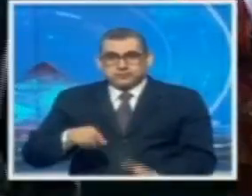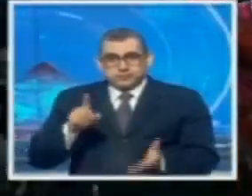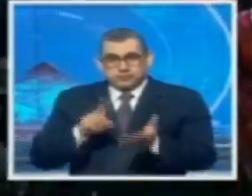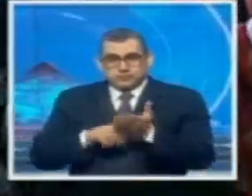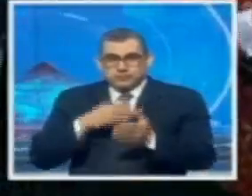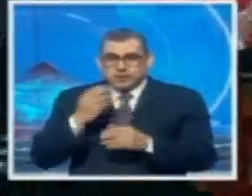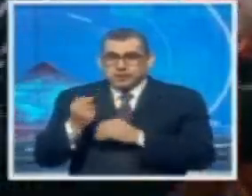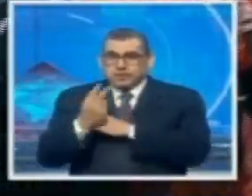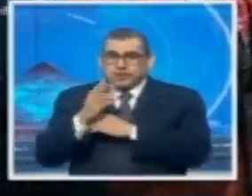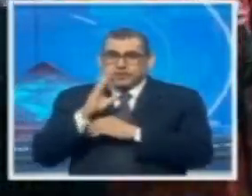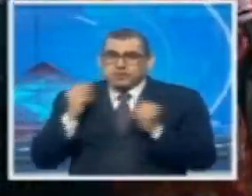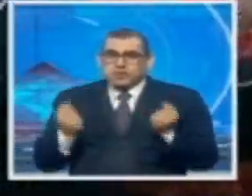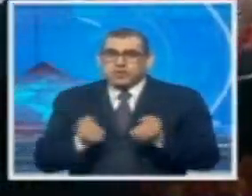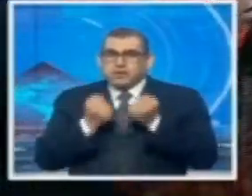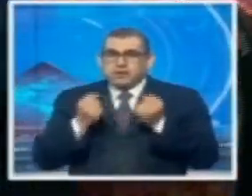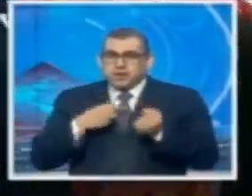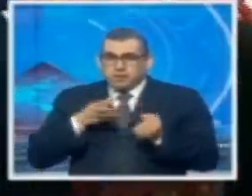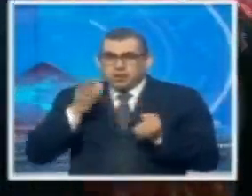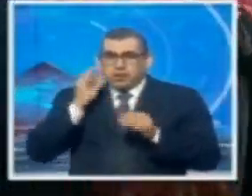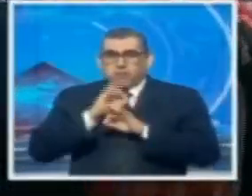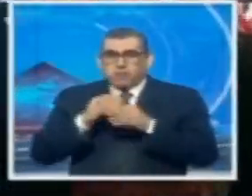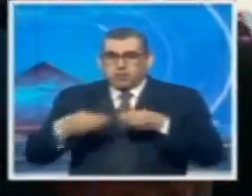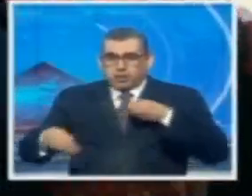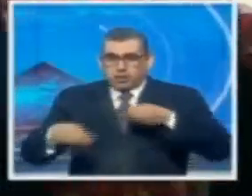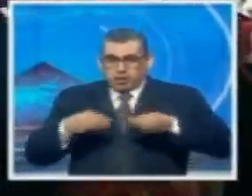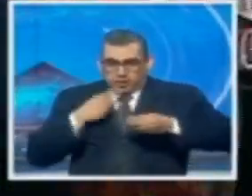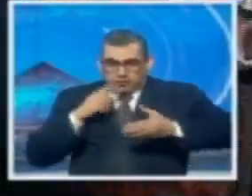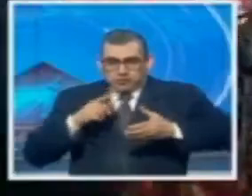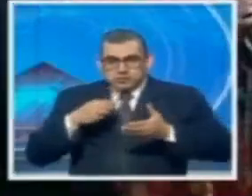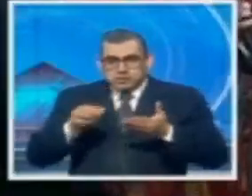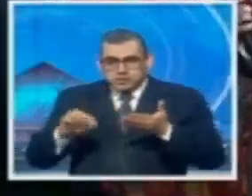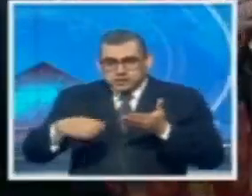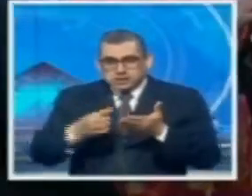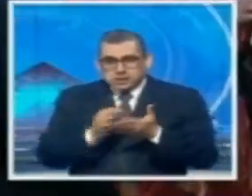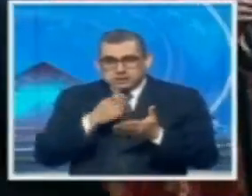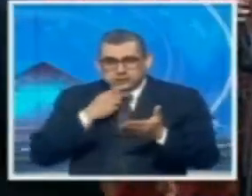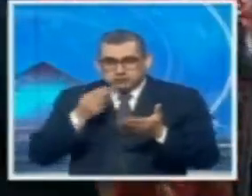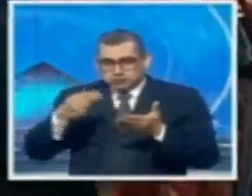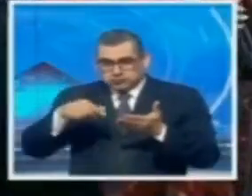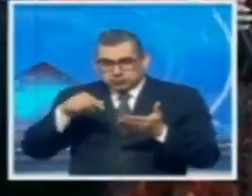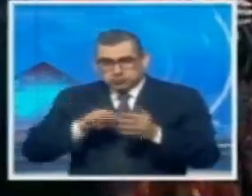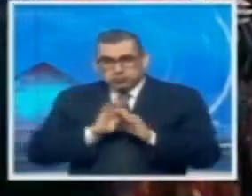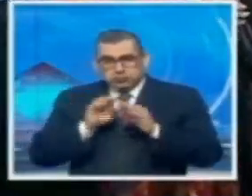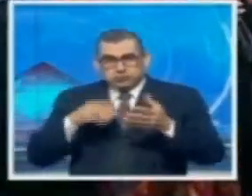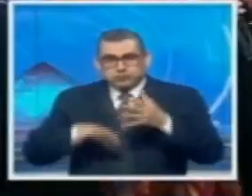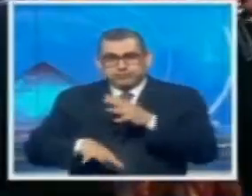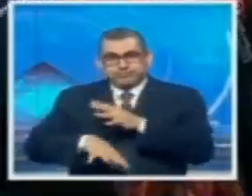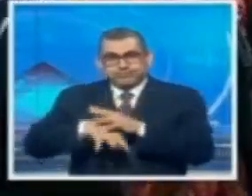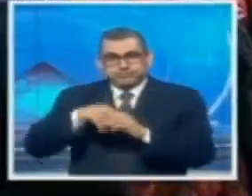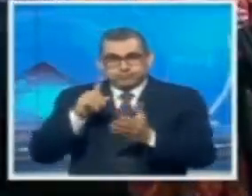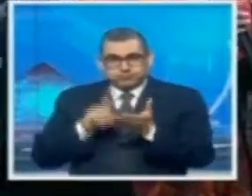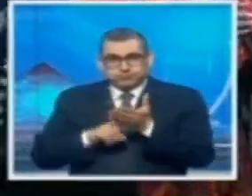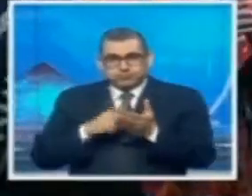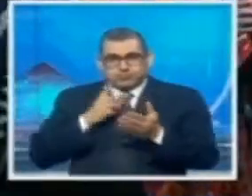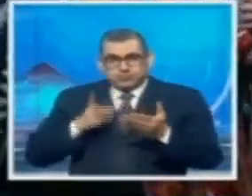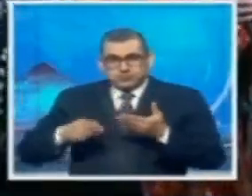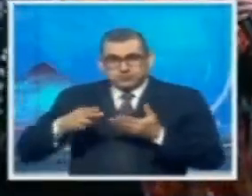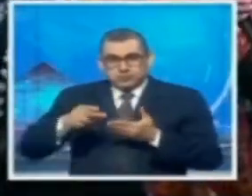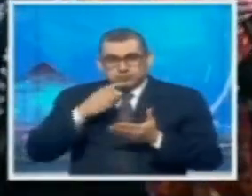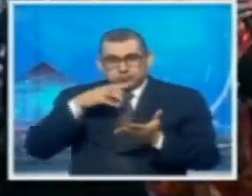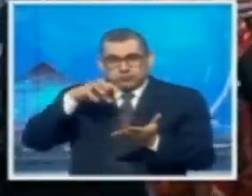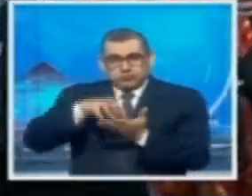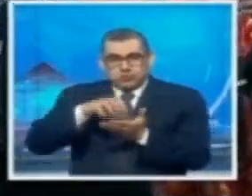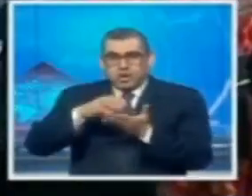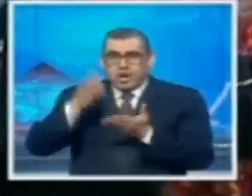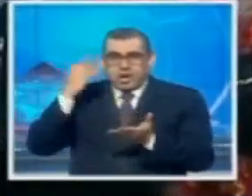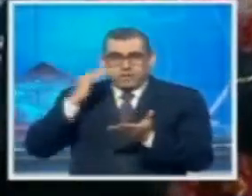اتدربنا فيه على ان احنا نعمل الجلد الطبيعي وعليه تطريز، وتعلمنا ان احنا نعمل القص والبترون، ما حدش كان